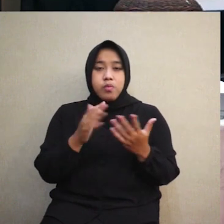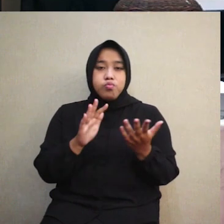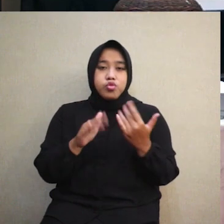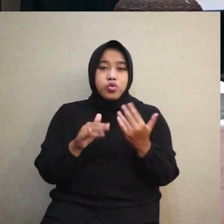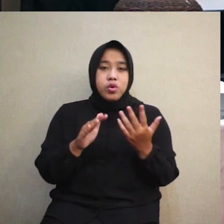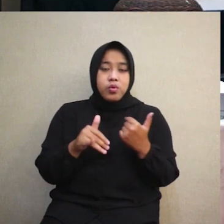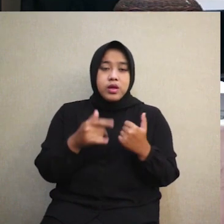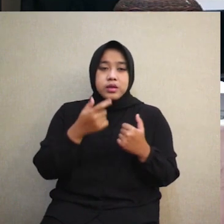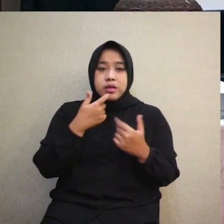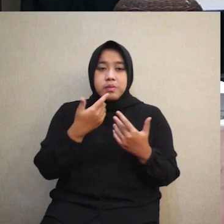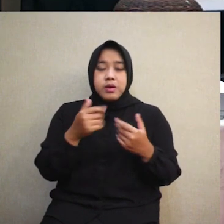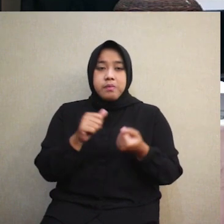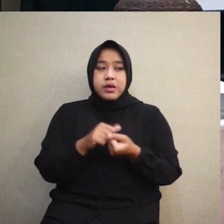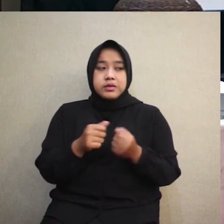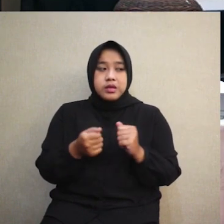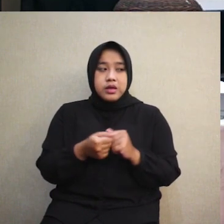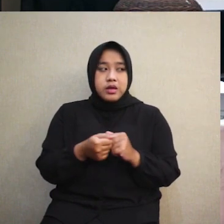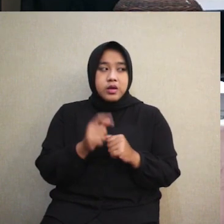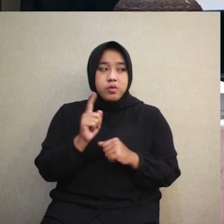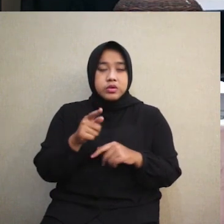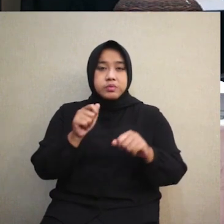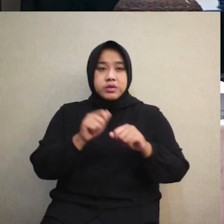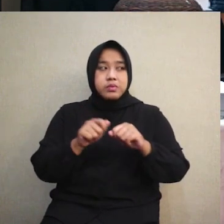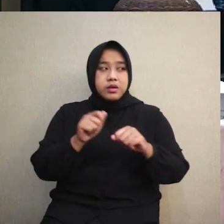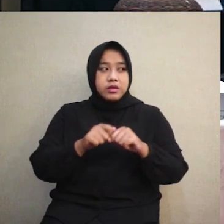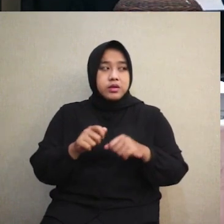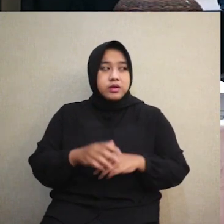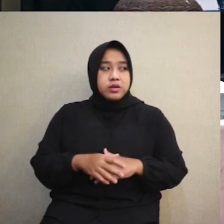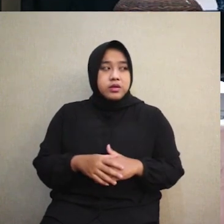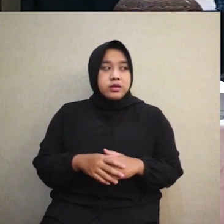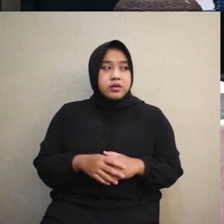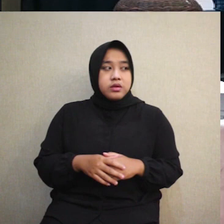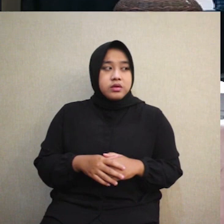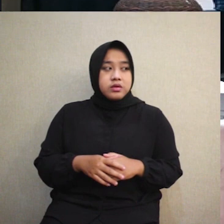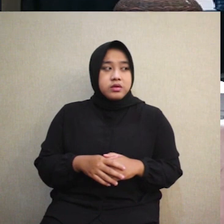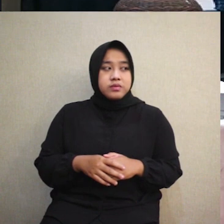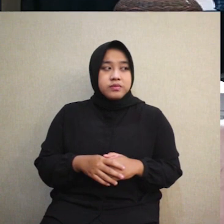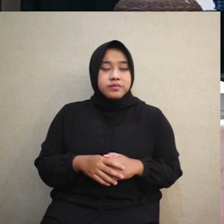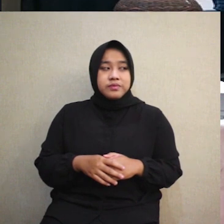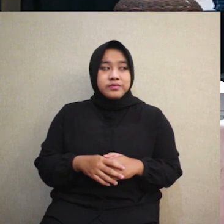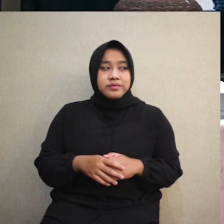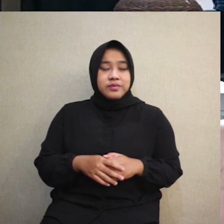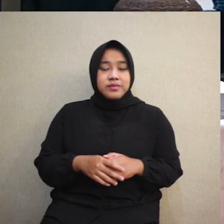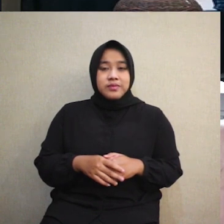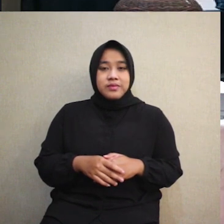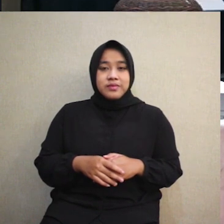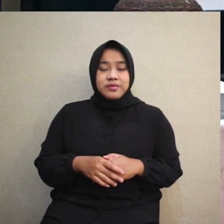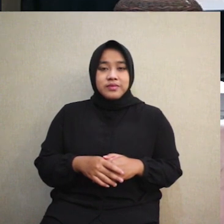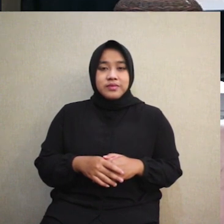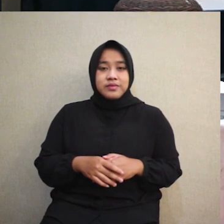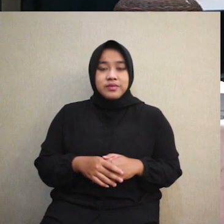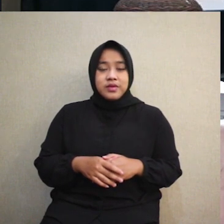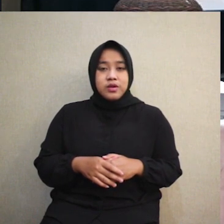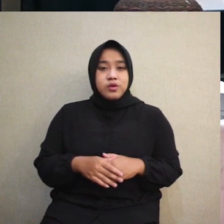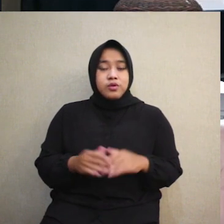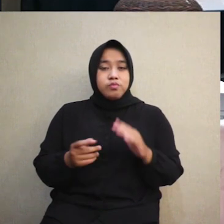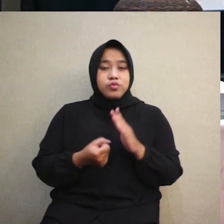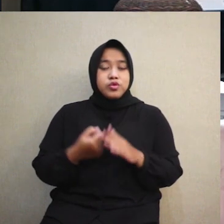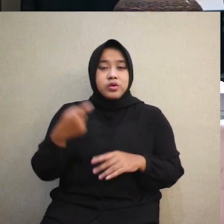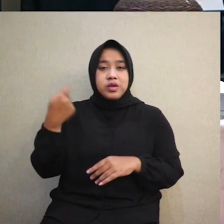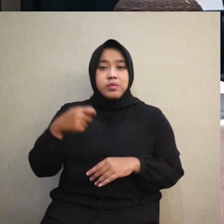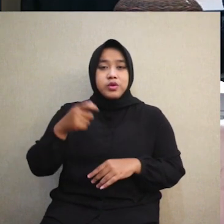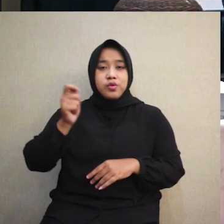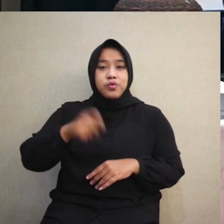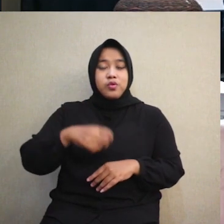masalah yang sebenarnya harus diperbaiki gitu nah dan itu muncul di Kemenkumham